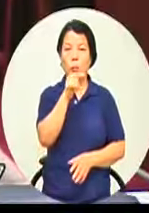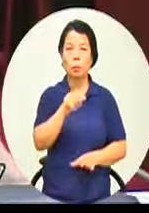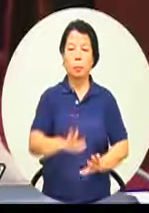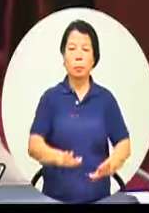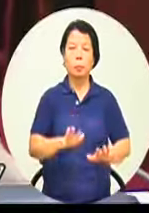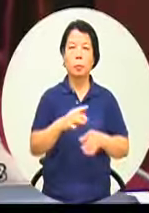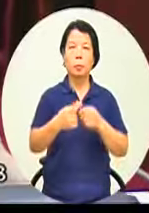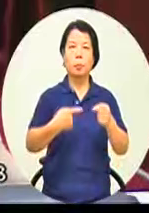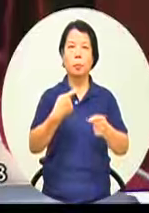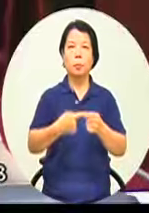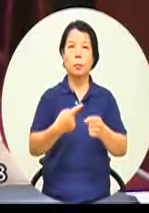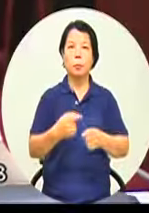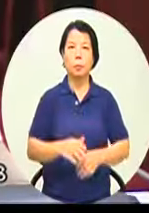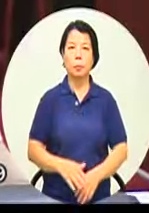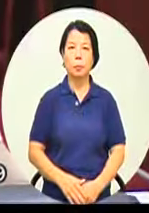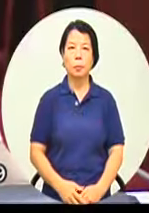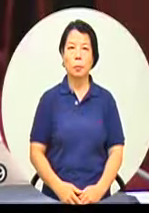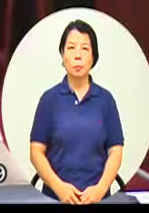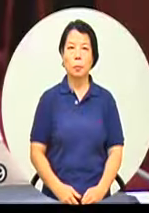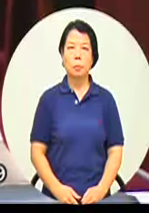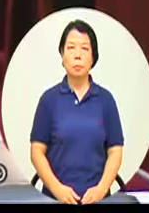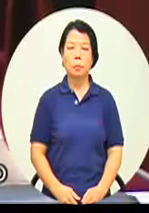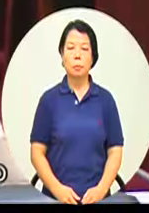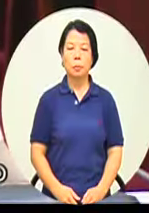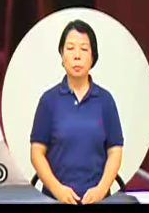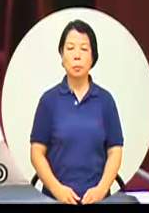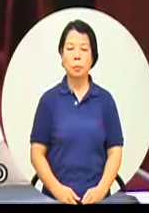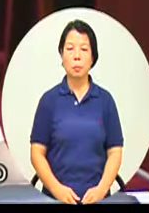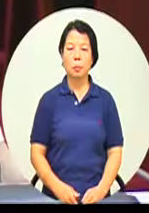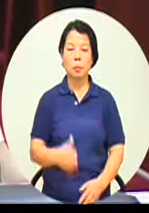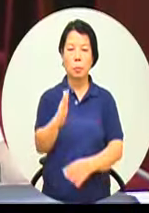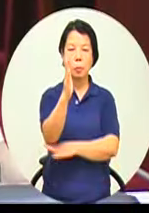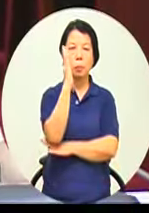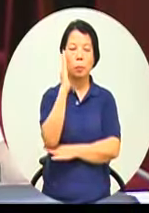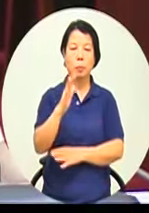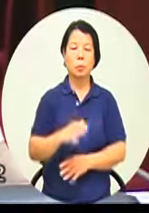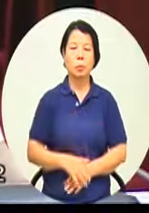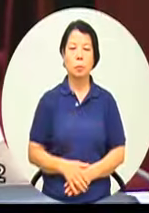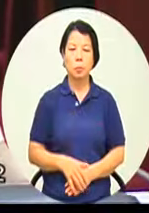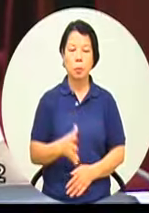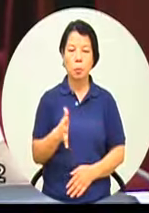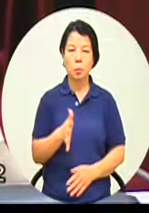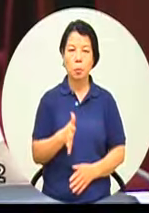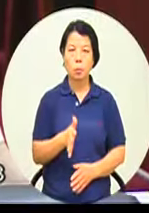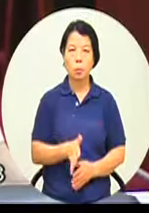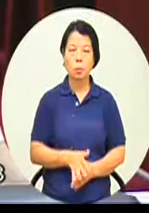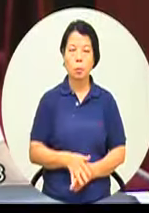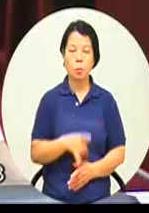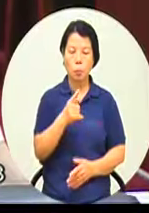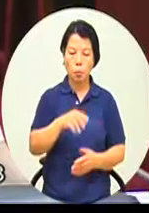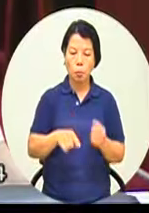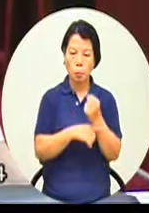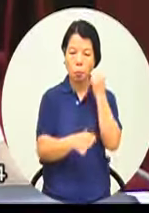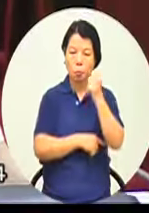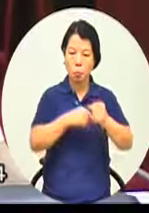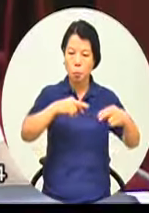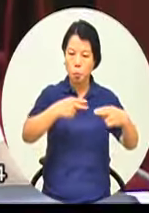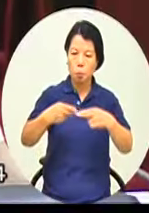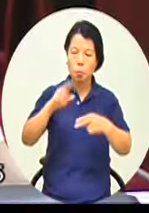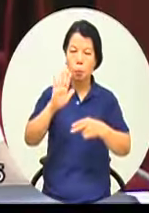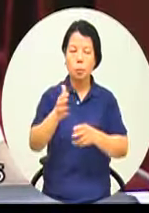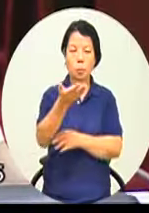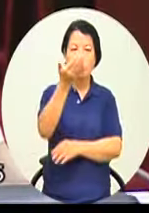年，我们的官方的部分有进行一些的修法。过